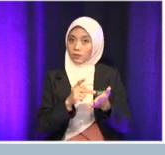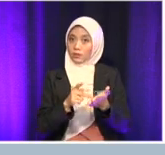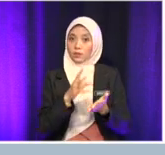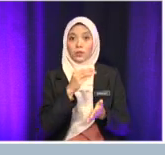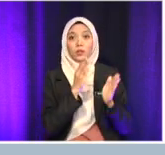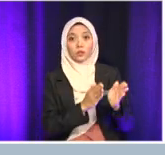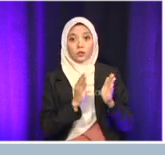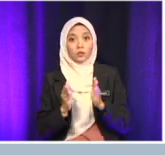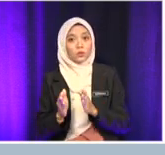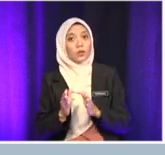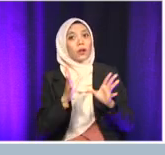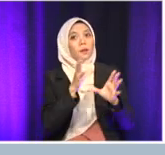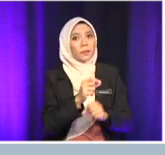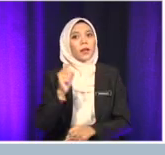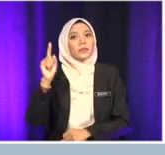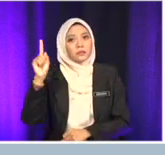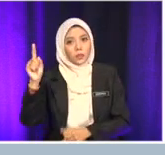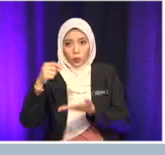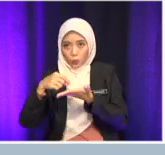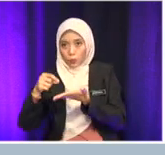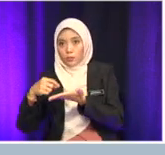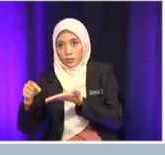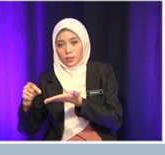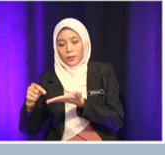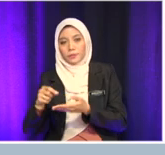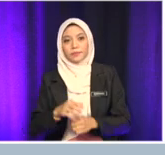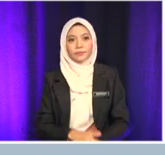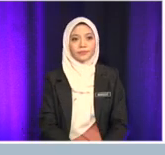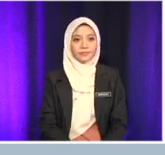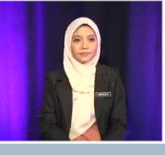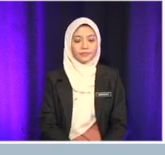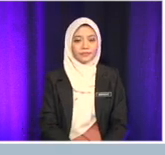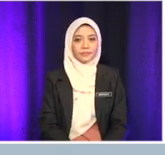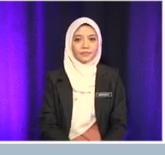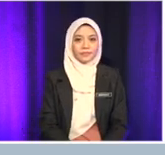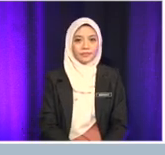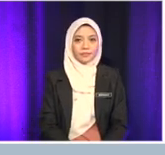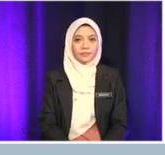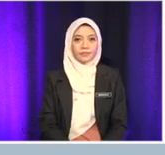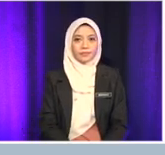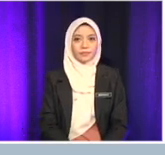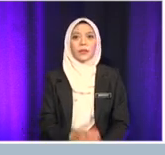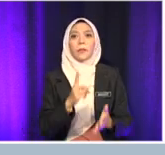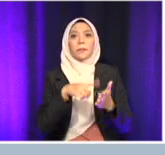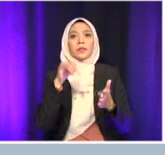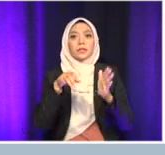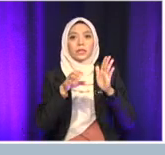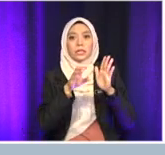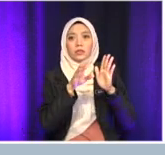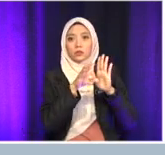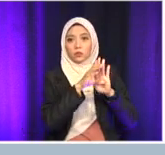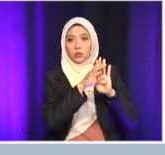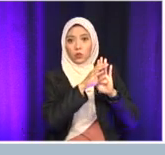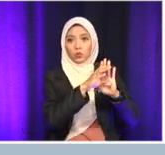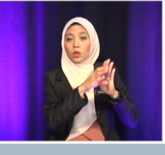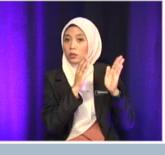dapat 1 marka dan yang kedua kita akan song Sangkan apa yang kita susun dalam persamaan pertama